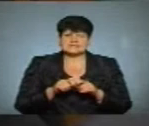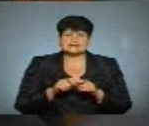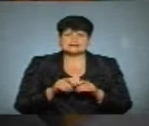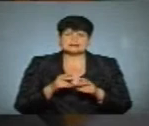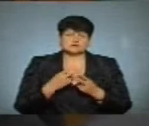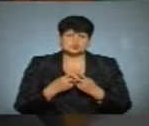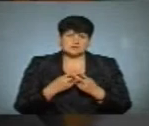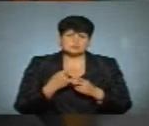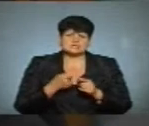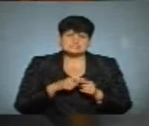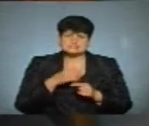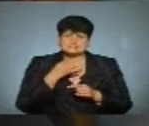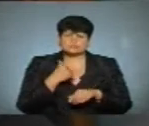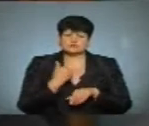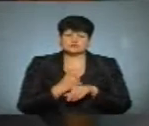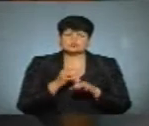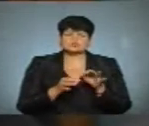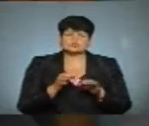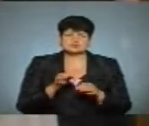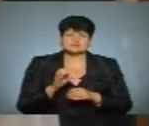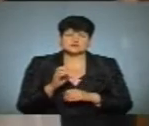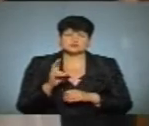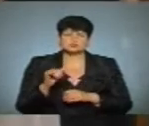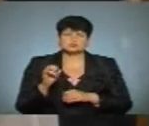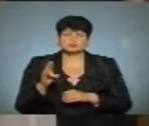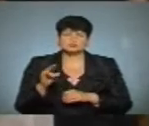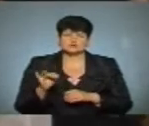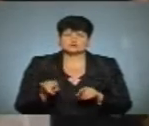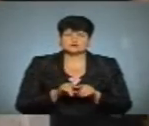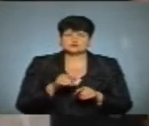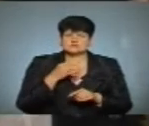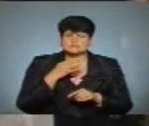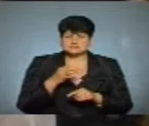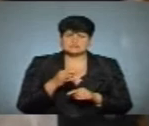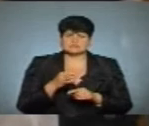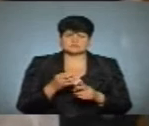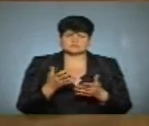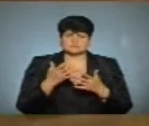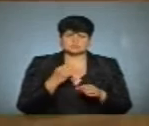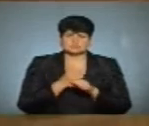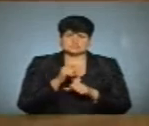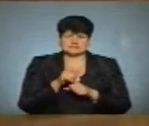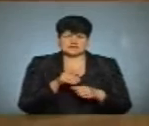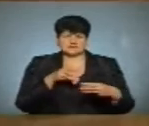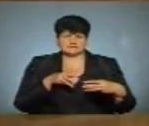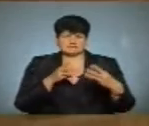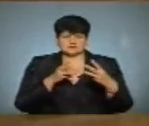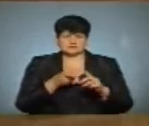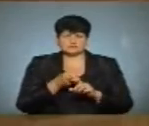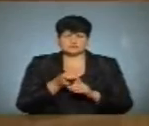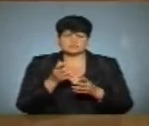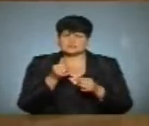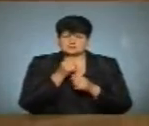це повідомив головуючий суддя Сергій Кунцьо. Також сказав, що встановити з ними відеозв'язок не вдалося через